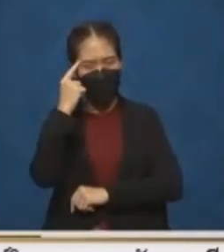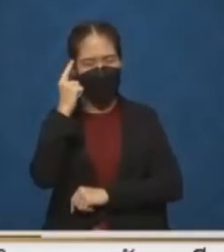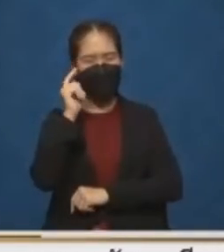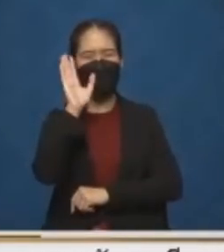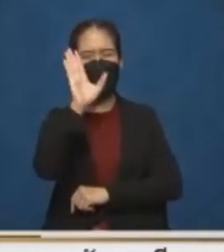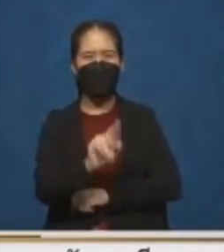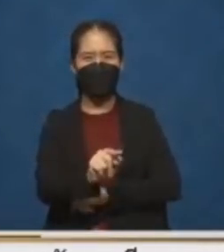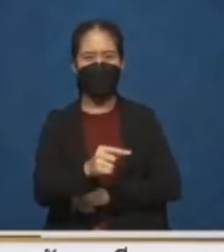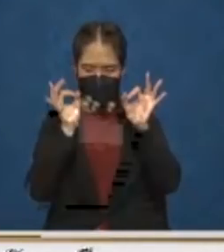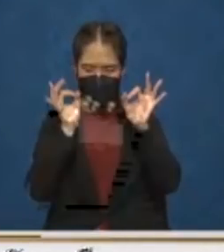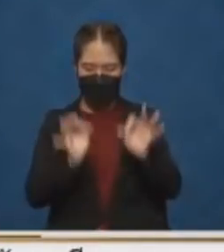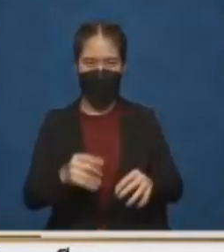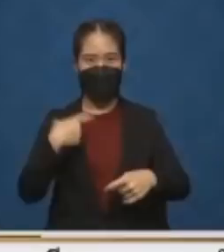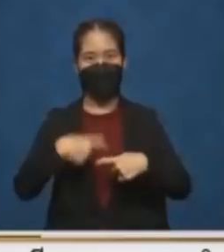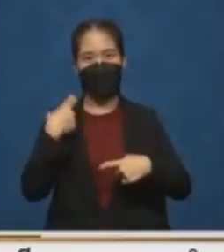ตัสนใจที่ยากลำบาก